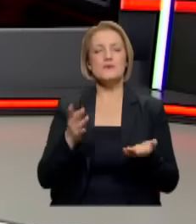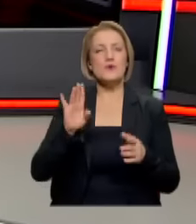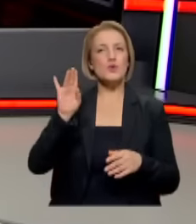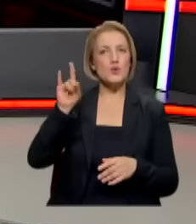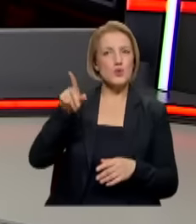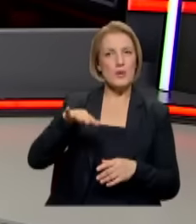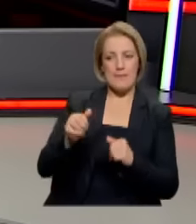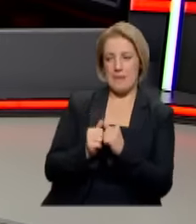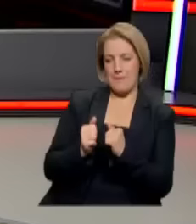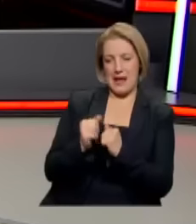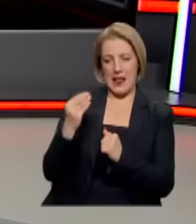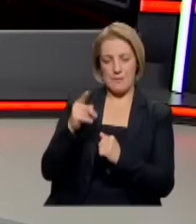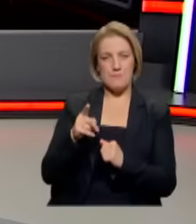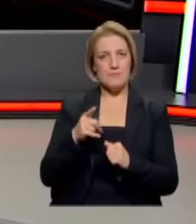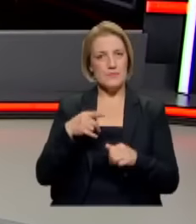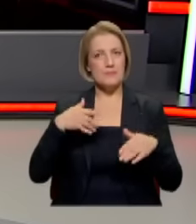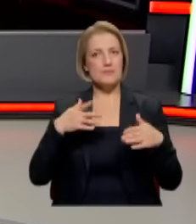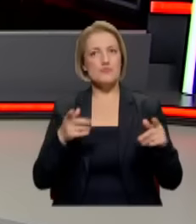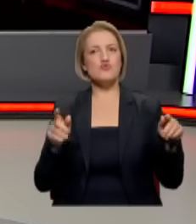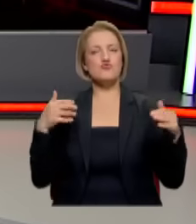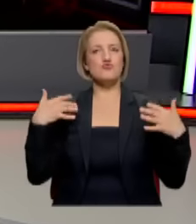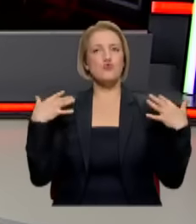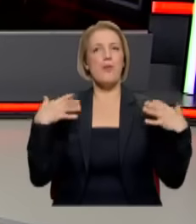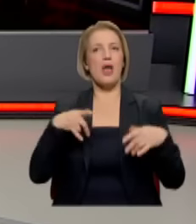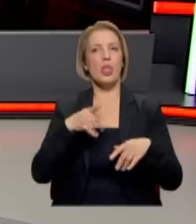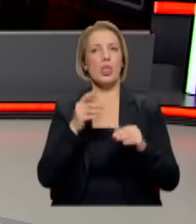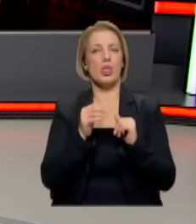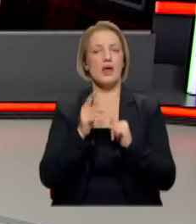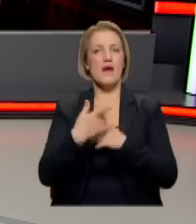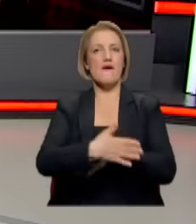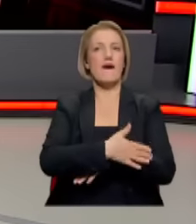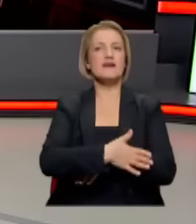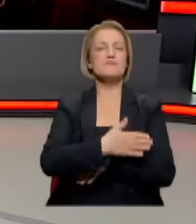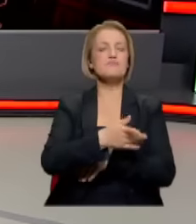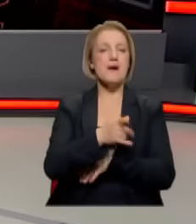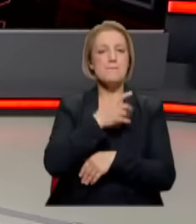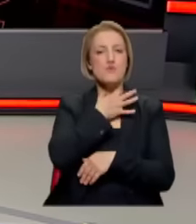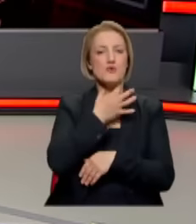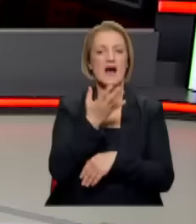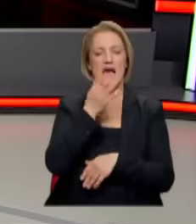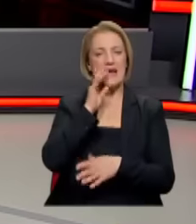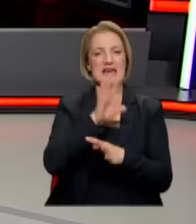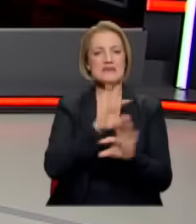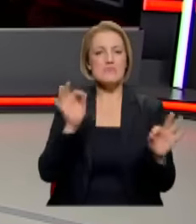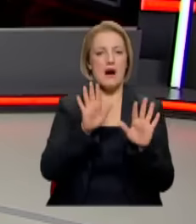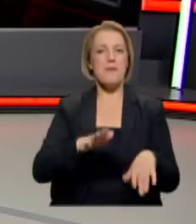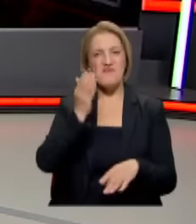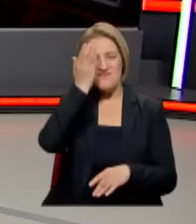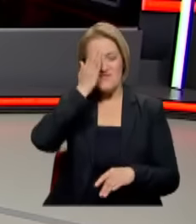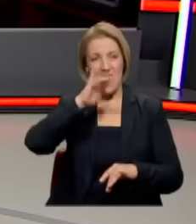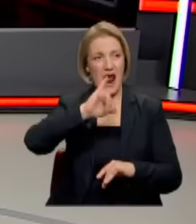ağlamak istiyorlar Biz yardıma muhtaç Kimse kalmasın fakirlik ortadan kalksın